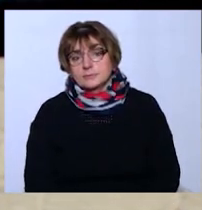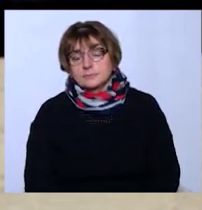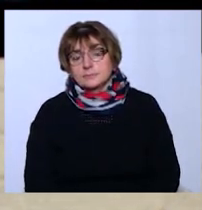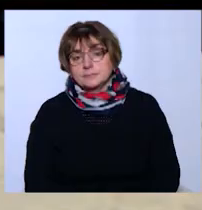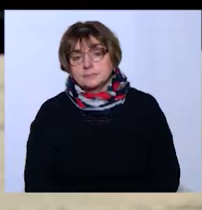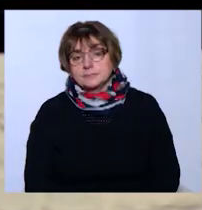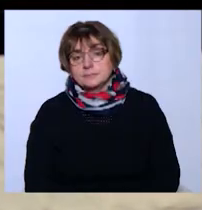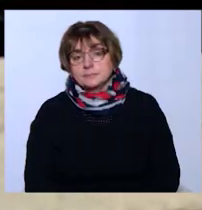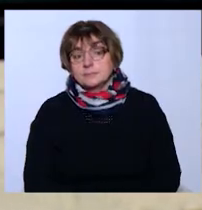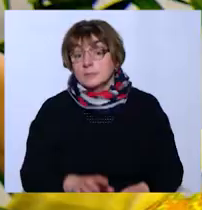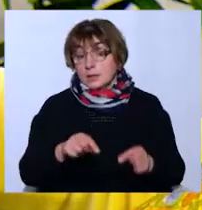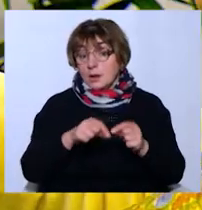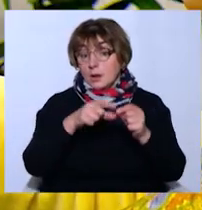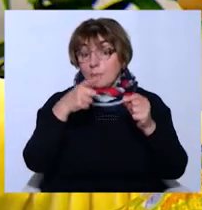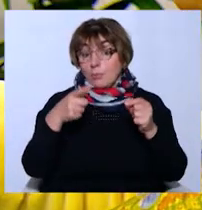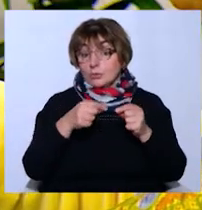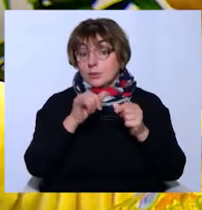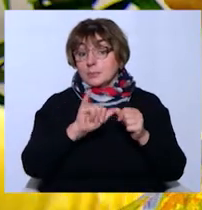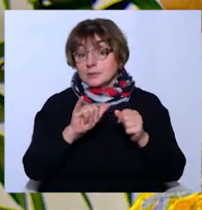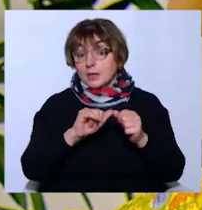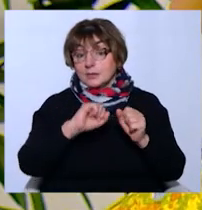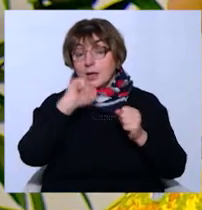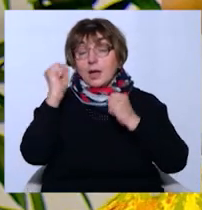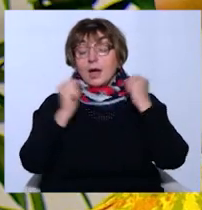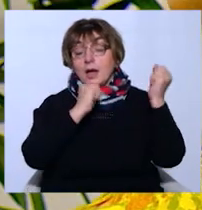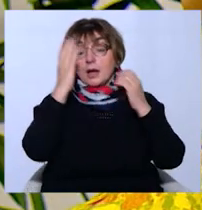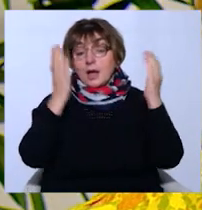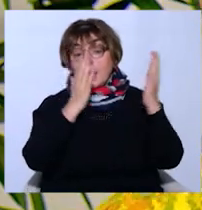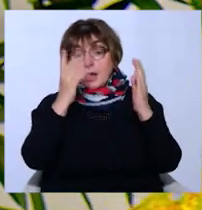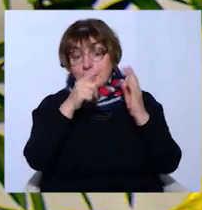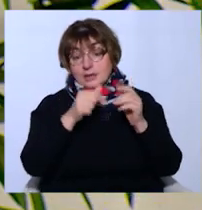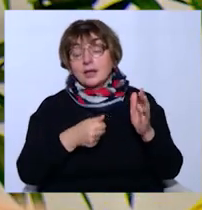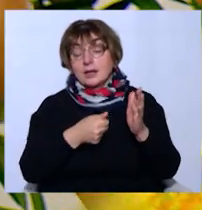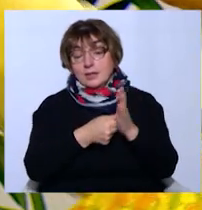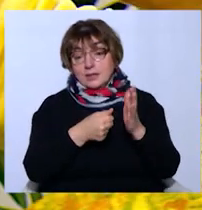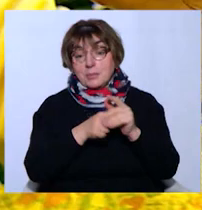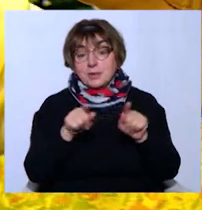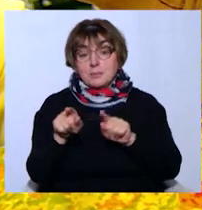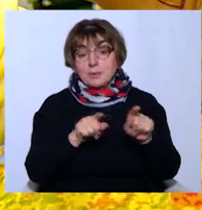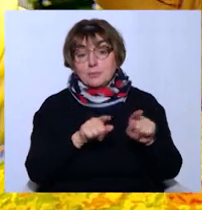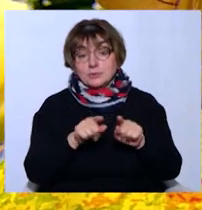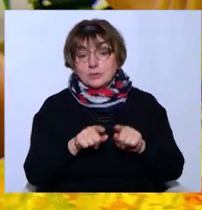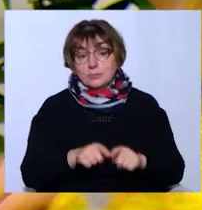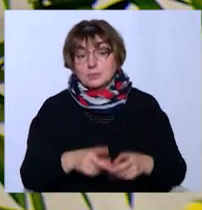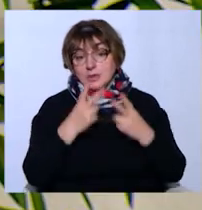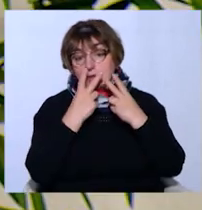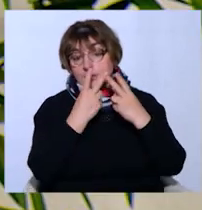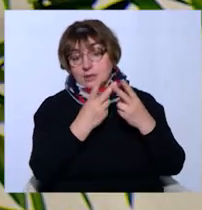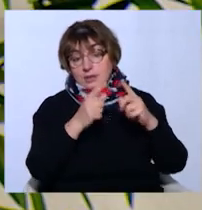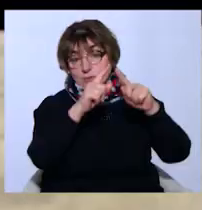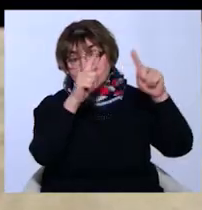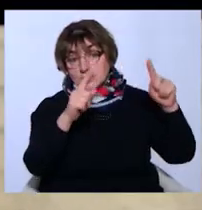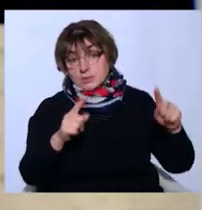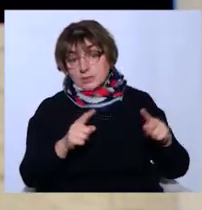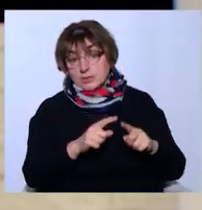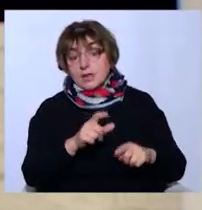და ფოთლები ქარის ქვეშ. აი ეს. ესეთი გამოვიდა ჩვენი ცხრილი. ესე